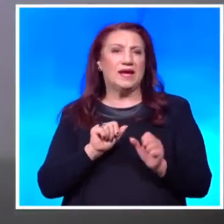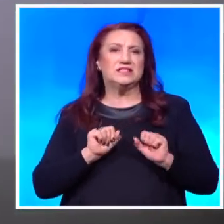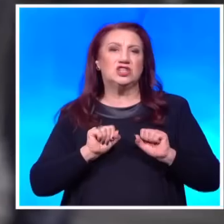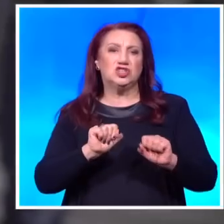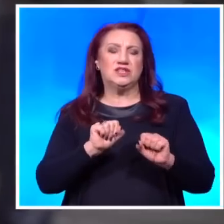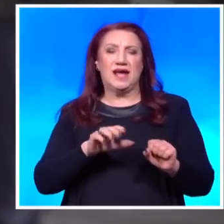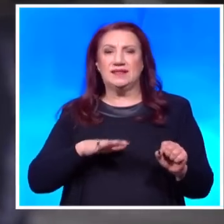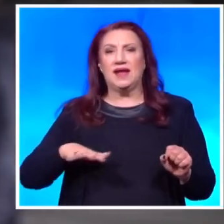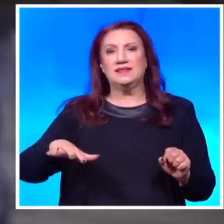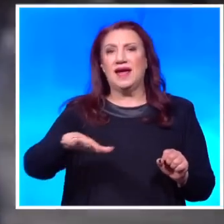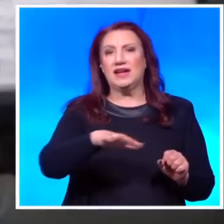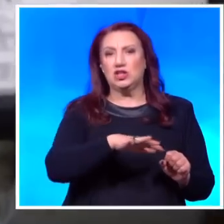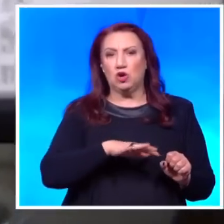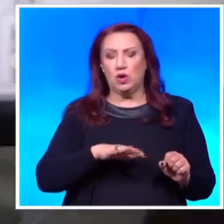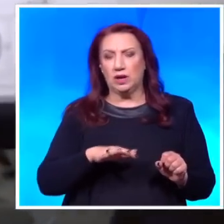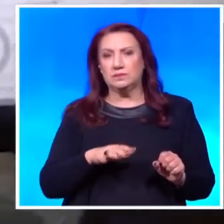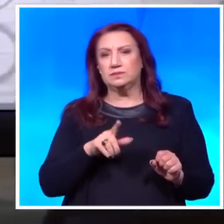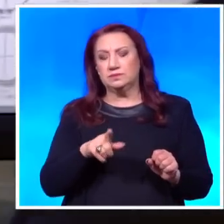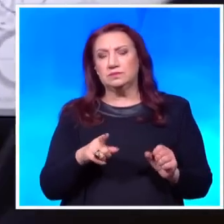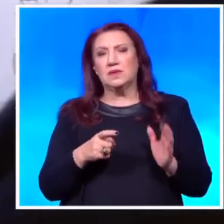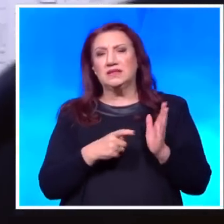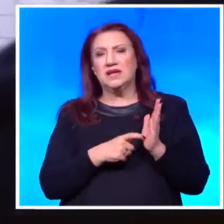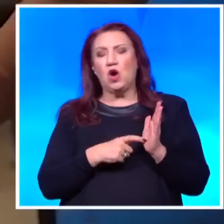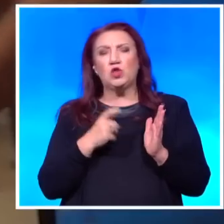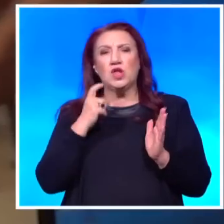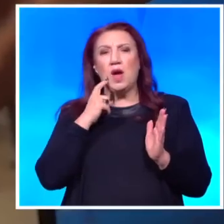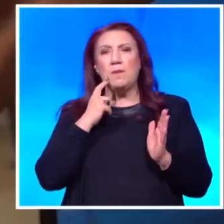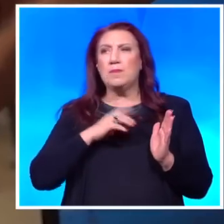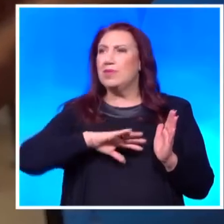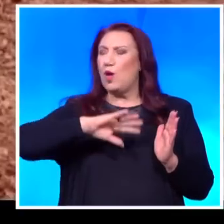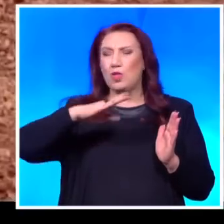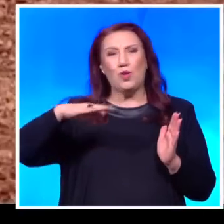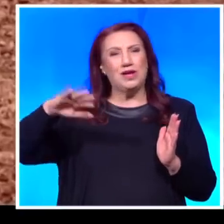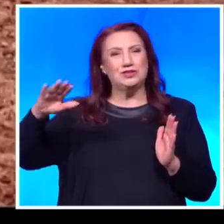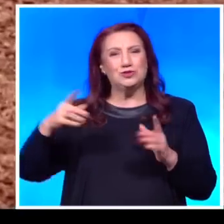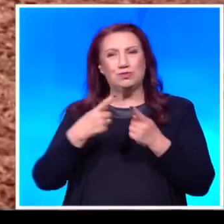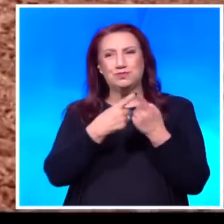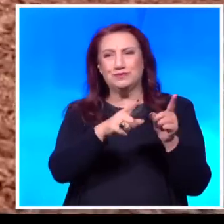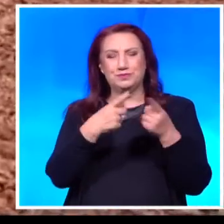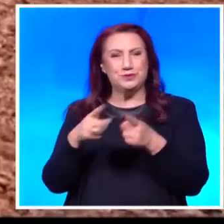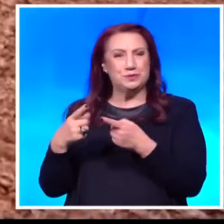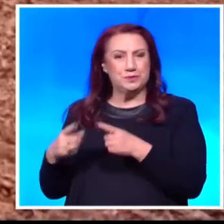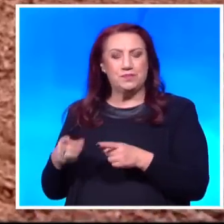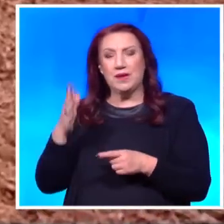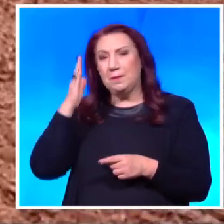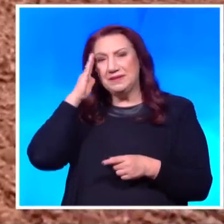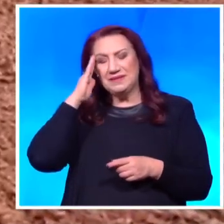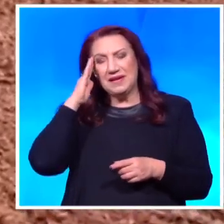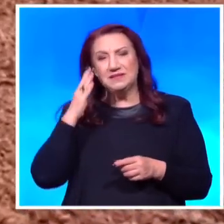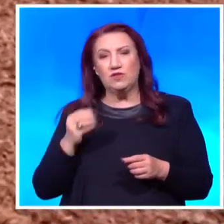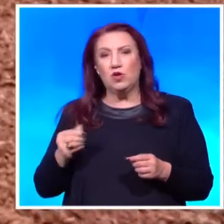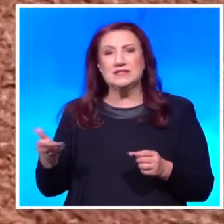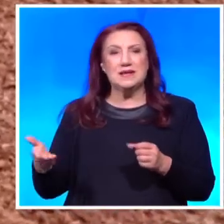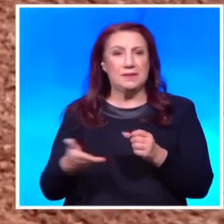за защитените територии и Закона за биологичното разнообразие. От Министерството на земеделието казаха за BTV, че също са